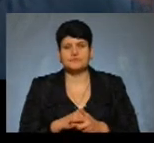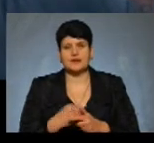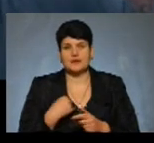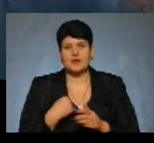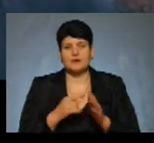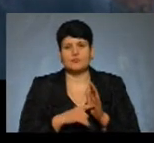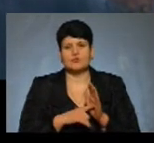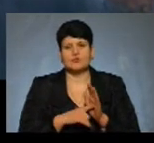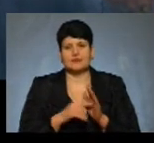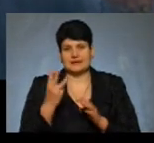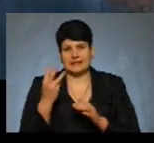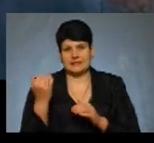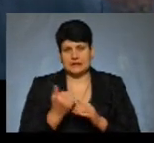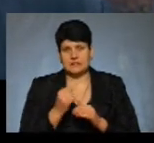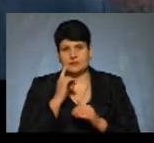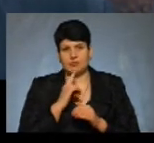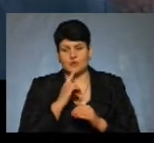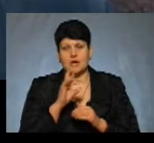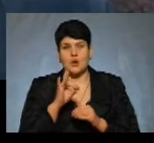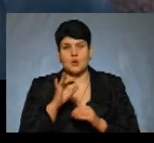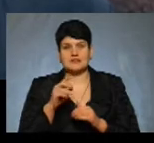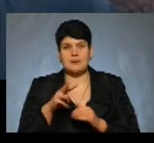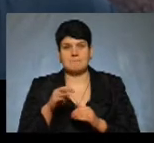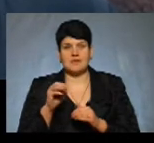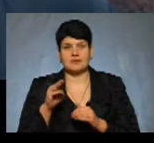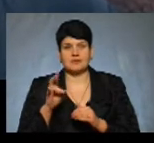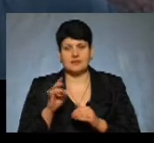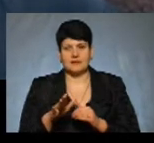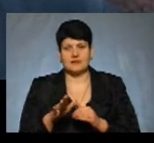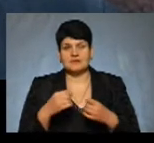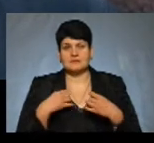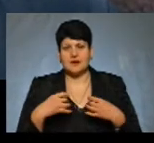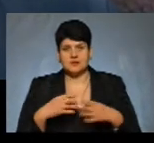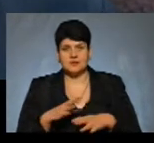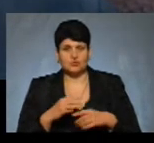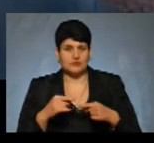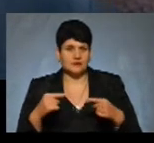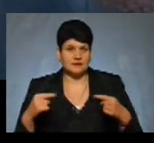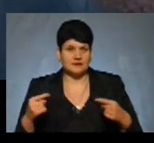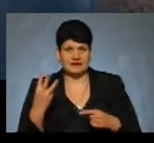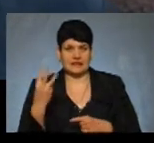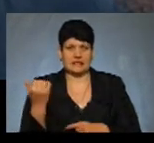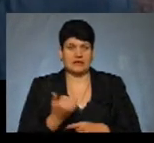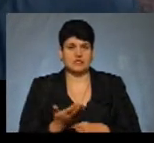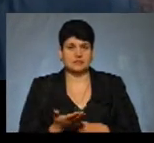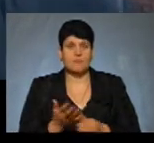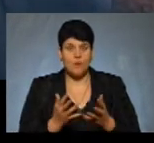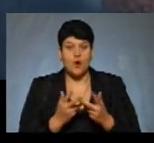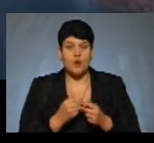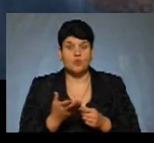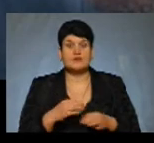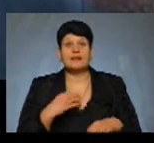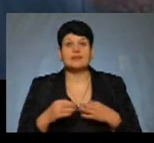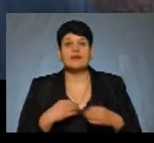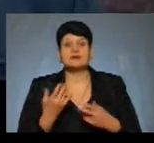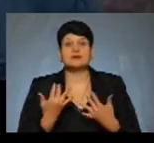розмитну 3 тижні, поки я розмитну машину. Бо праздники були, свята всякі, то 3 тижні. От порахуйте нервів, скільки мені